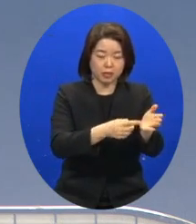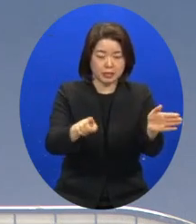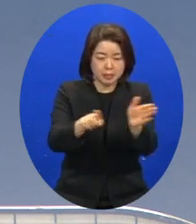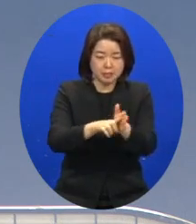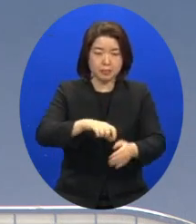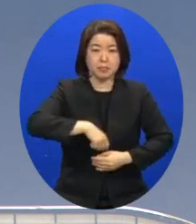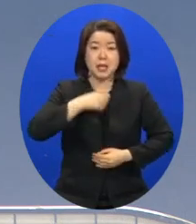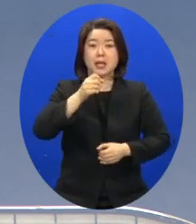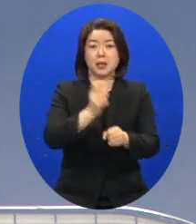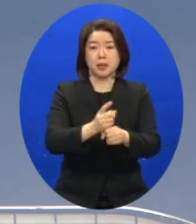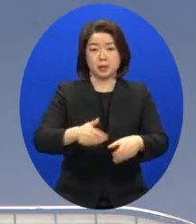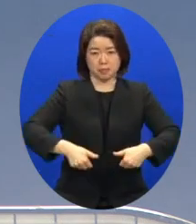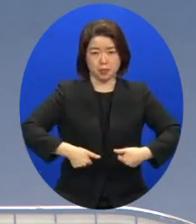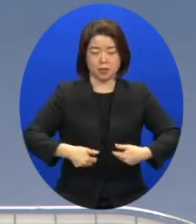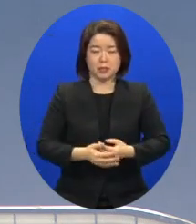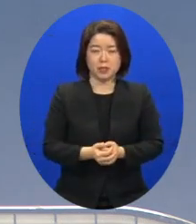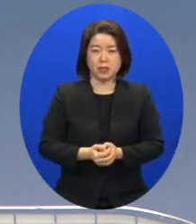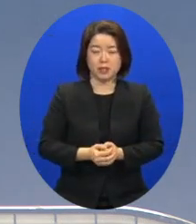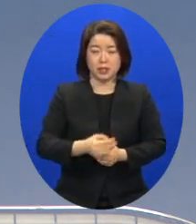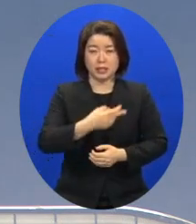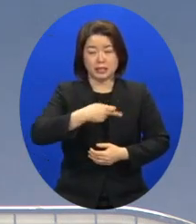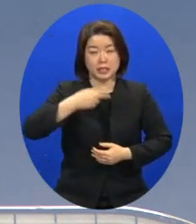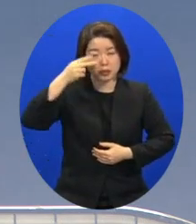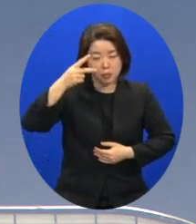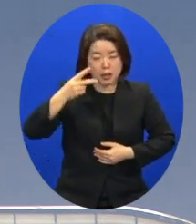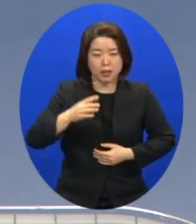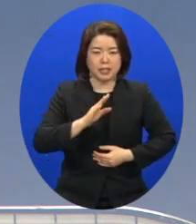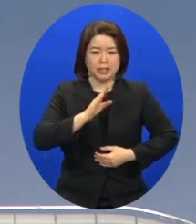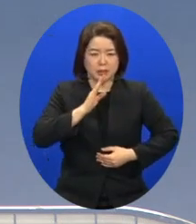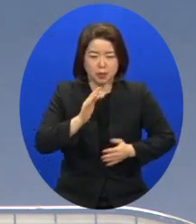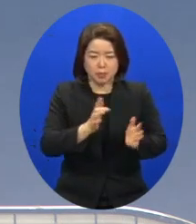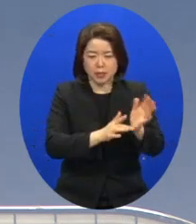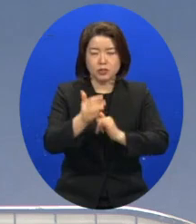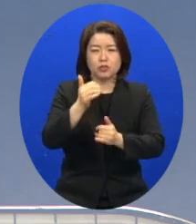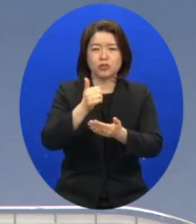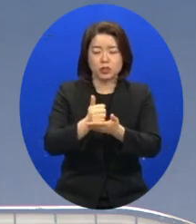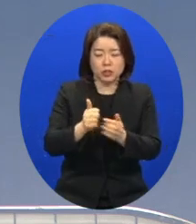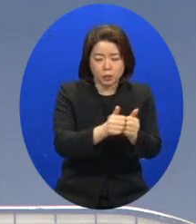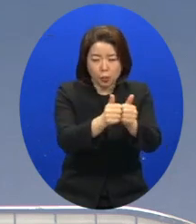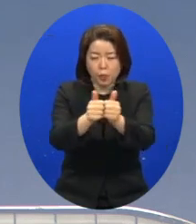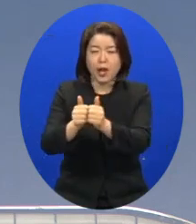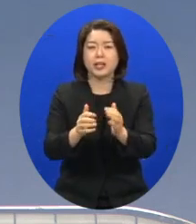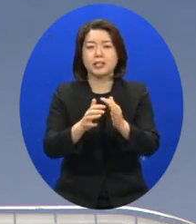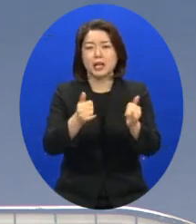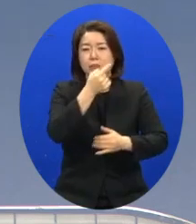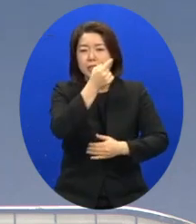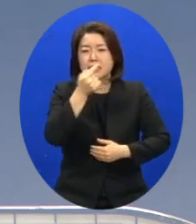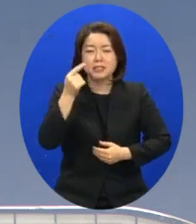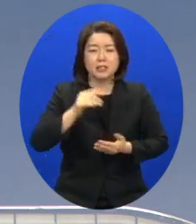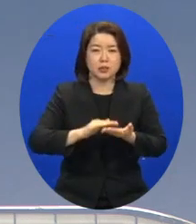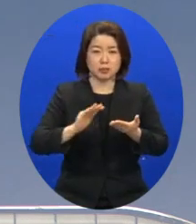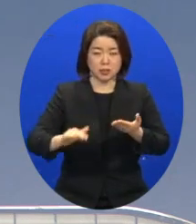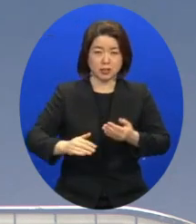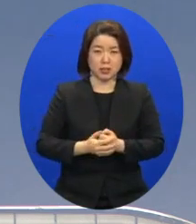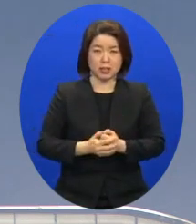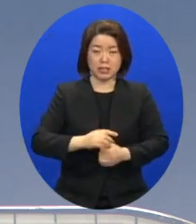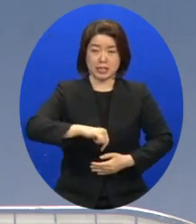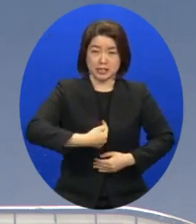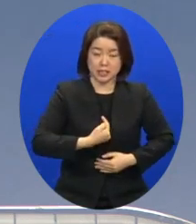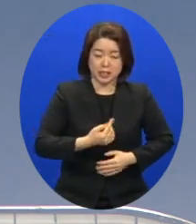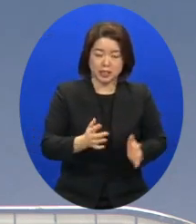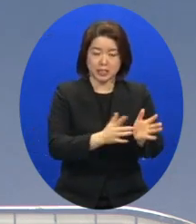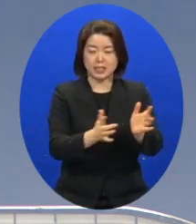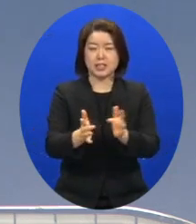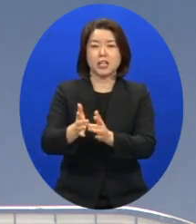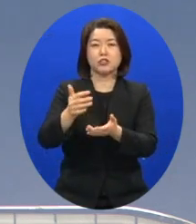고백이 사도 바울이 정말 예수님과 동행하는 사람이 없구나 하는 증거의 요 자기를 예수님의 좋은